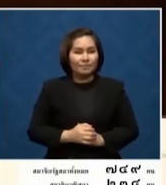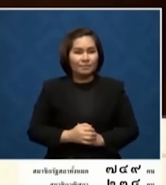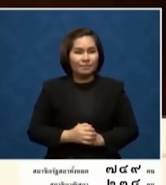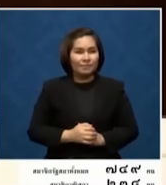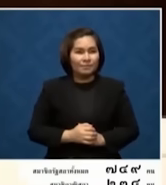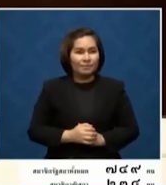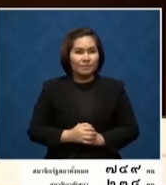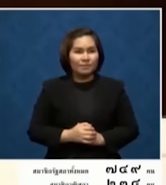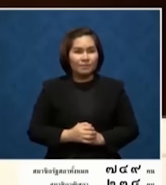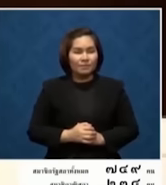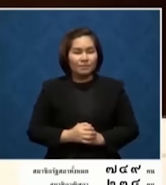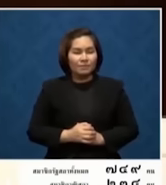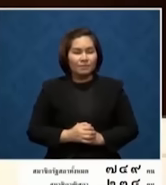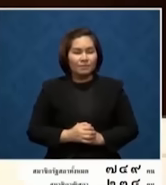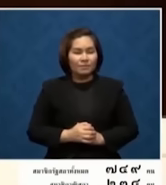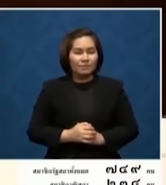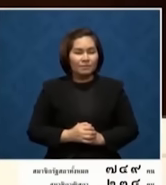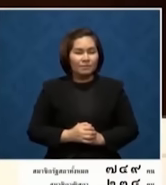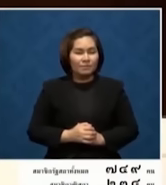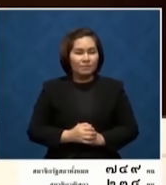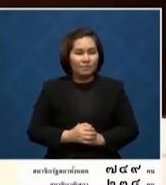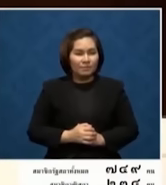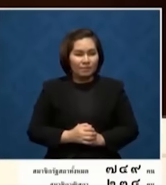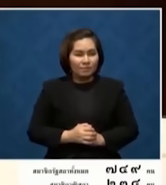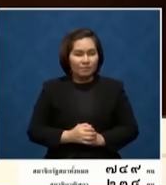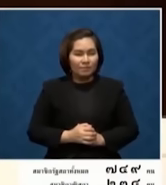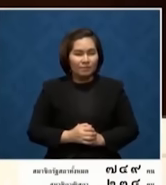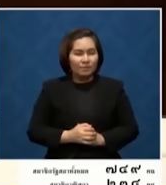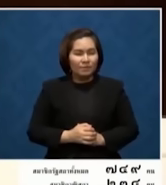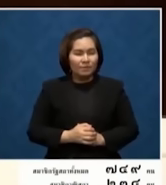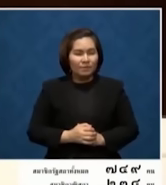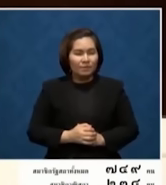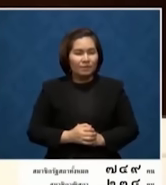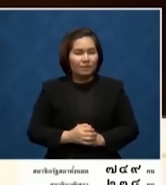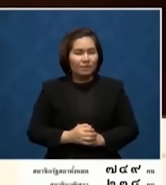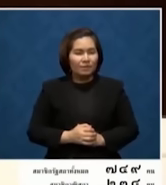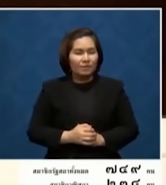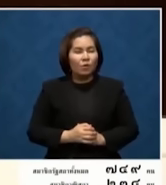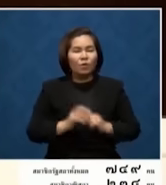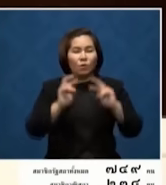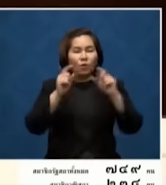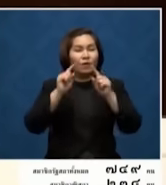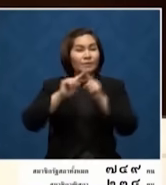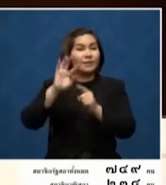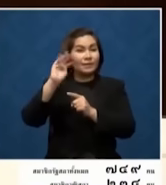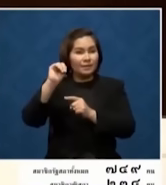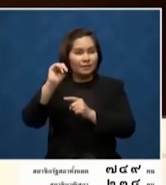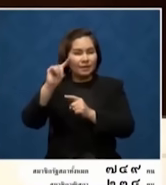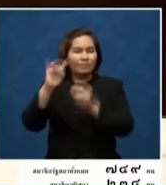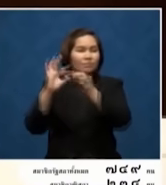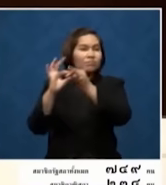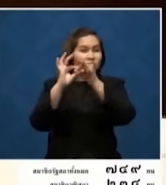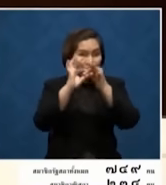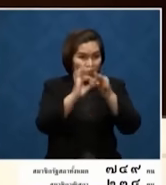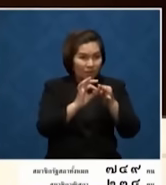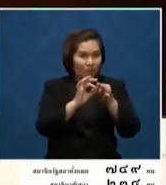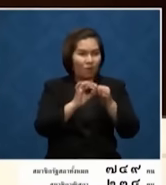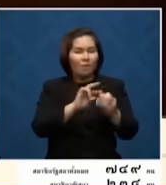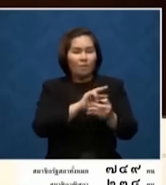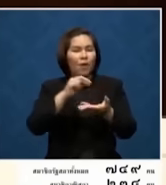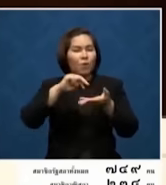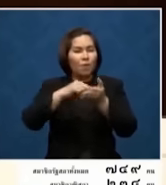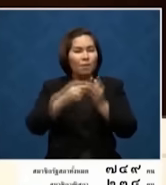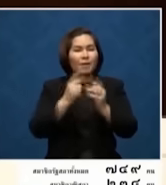ท่านชวนคุณชวนเนี่ยเวลาดำเนินการอภิปรายการประชุมสภาเนี่ยถ้าท่